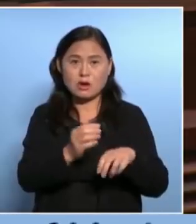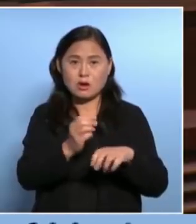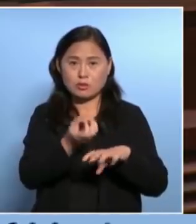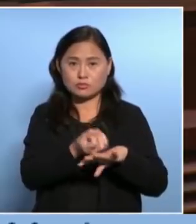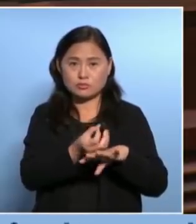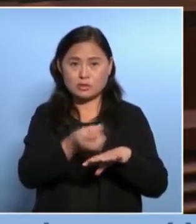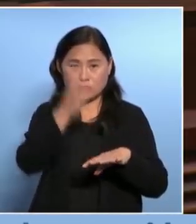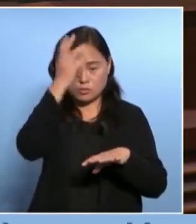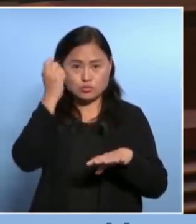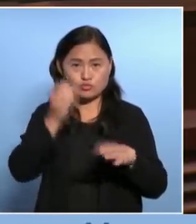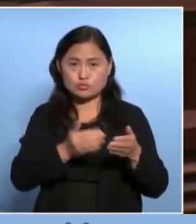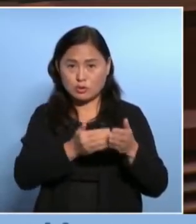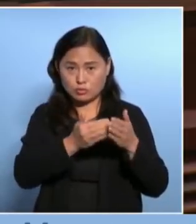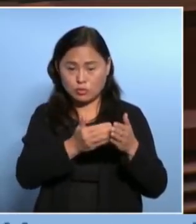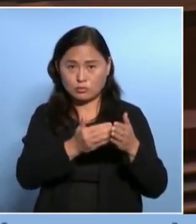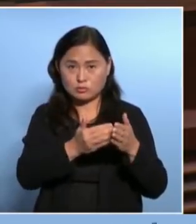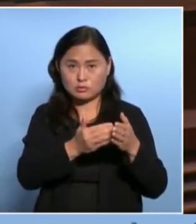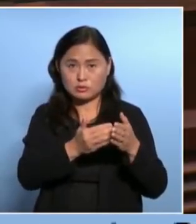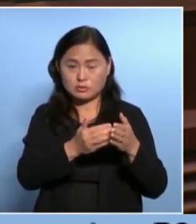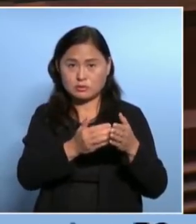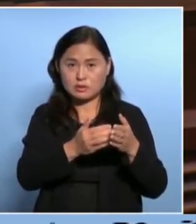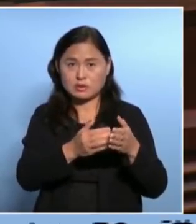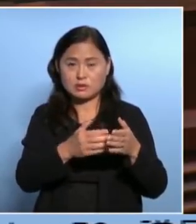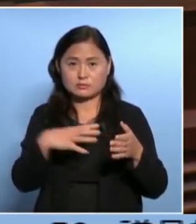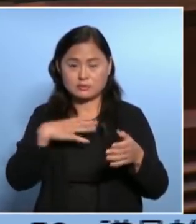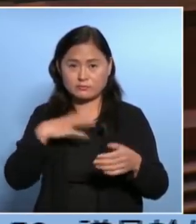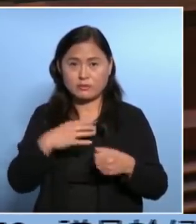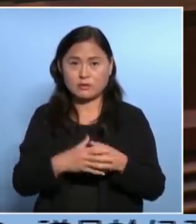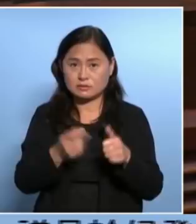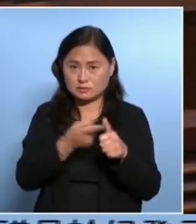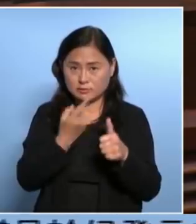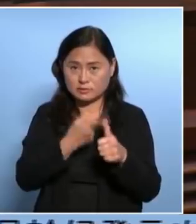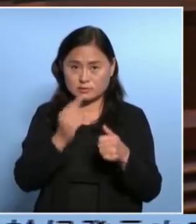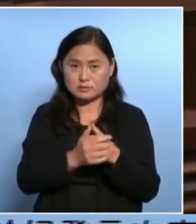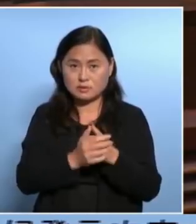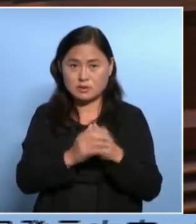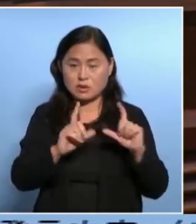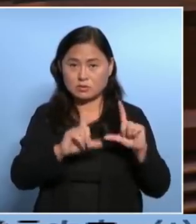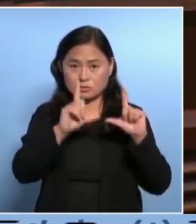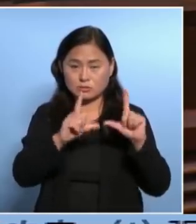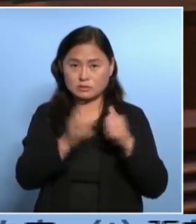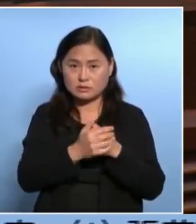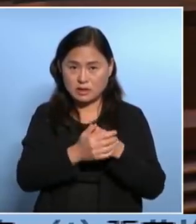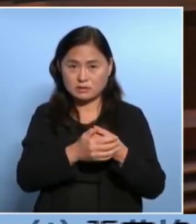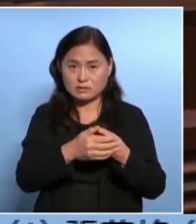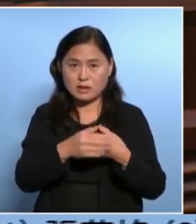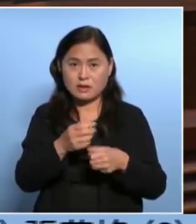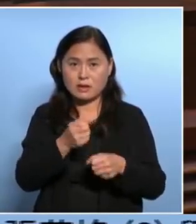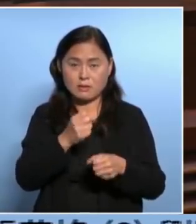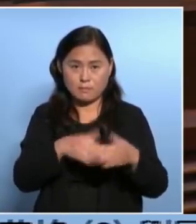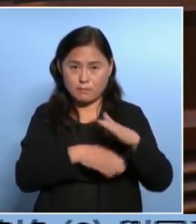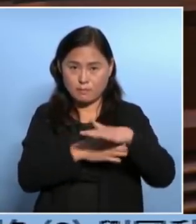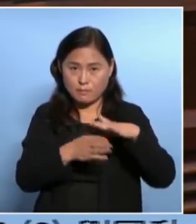咧，我哋係要經過第一，我哋駐東京嘅經貿辦攞第一手資